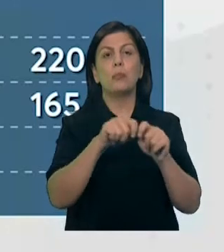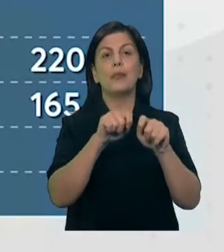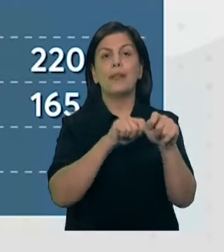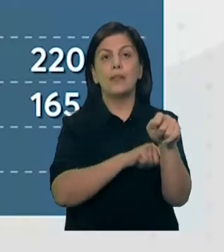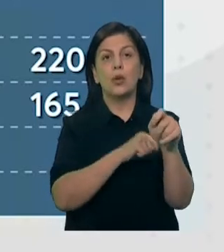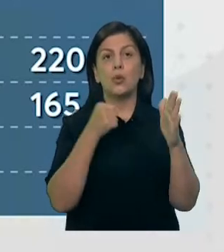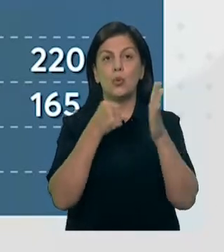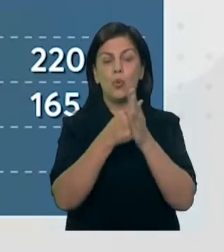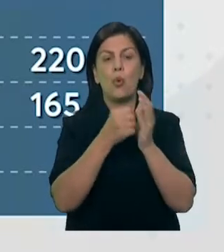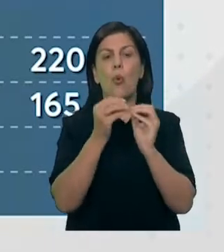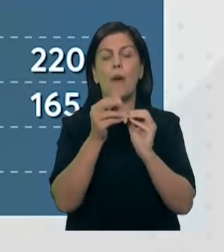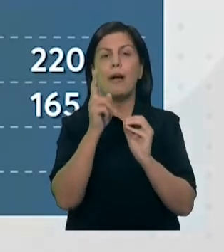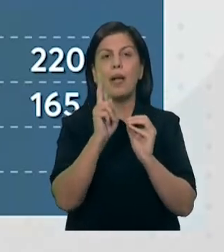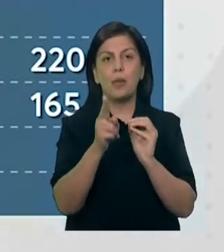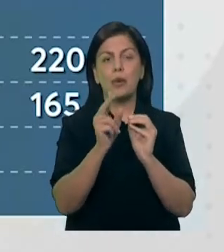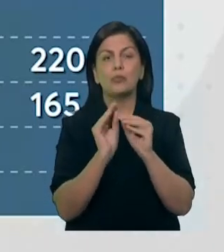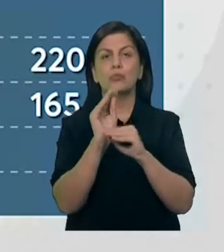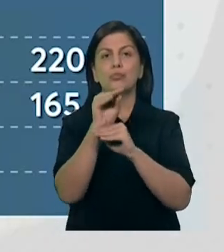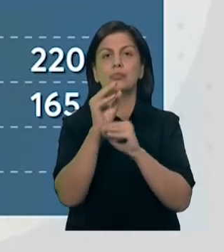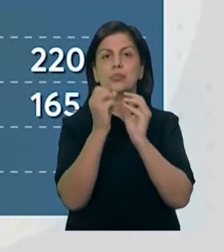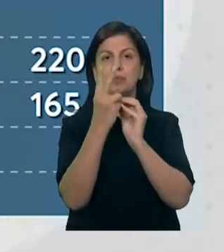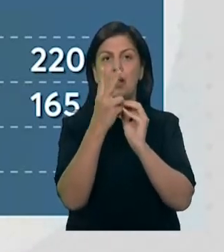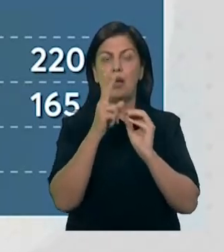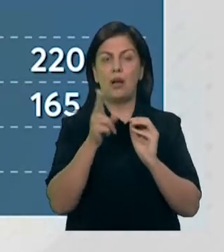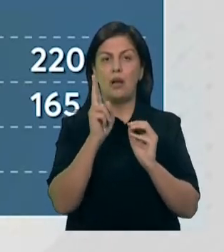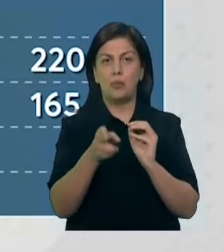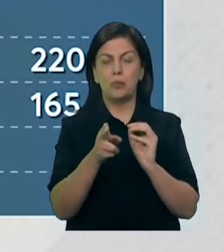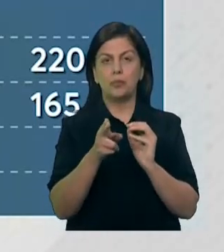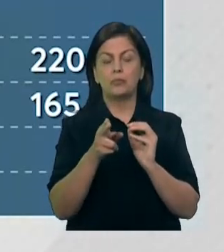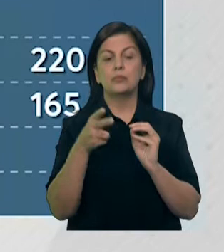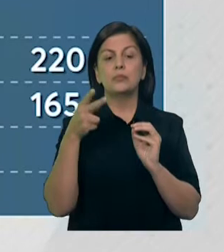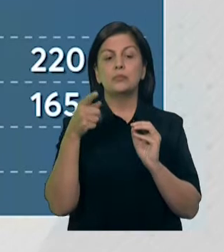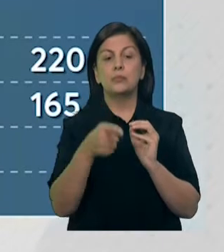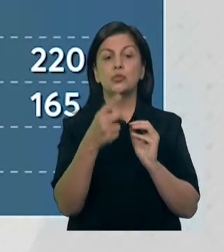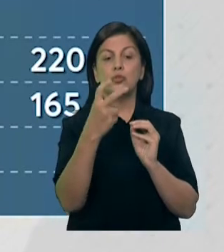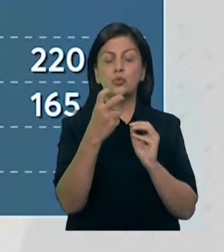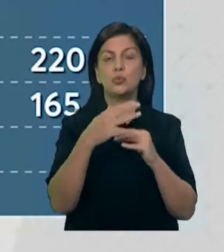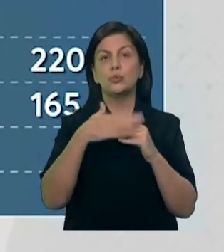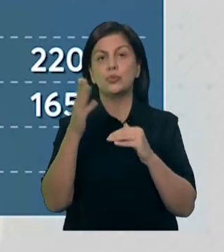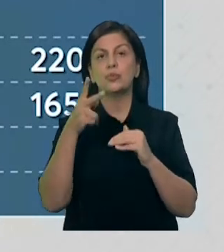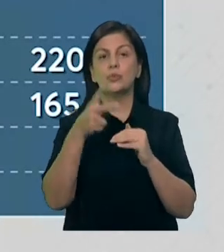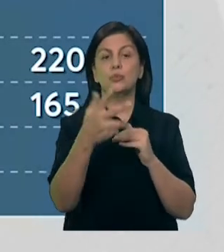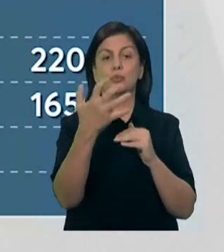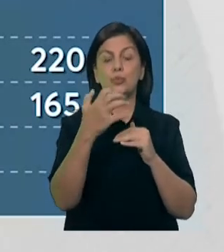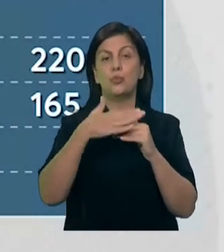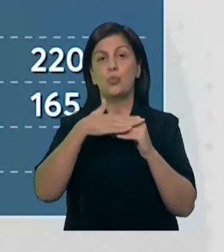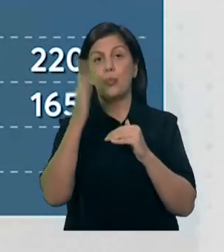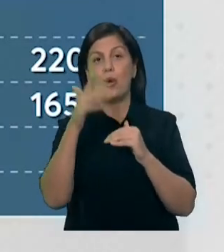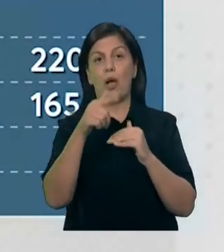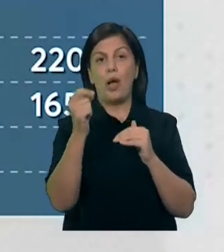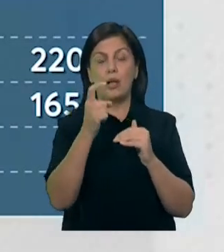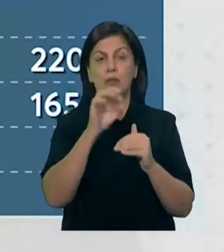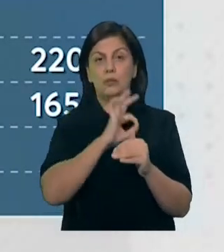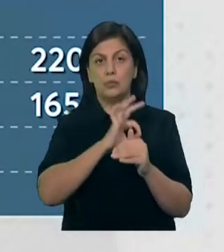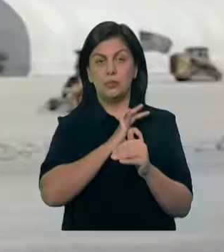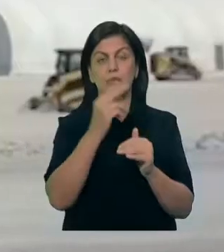üçün tariflər 10 qəpikdən 12 qəpik artırılıb. 1200-2500 kubmetrədək və 2500 kubmetrdən çox istehlak üzrə tariflər